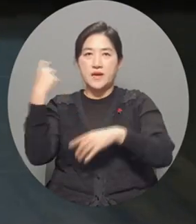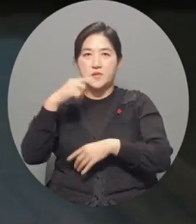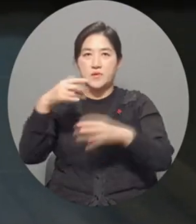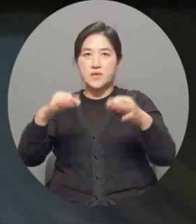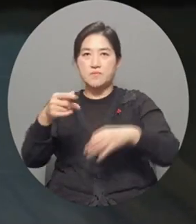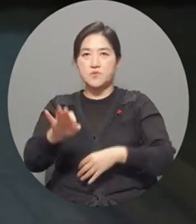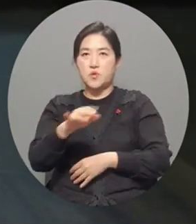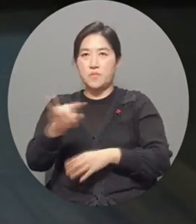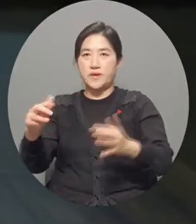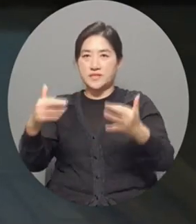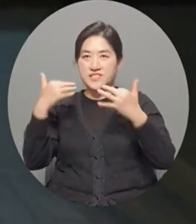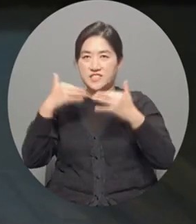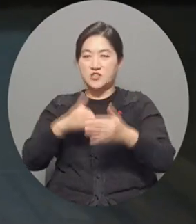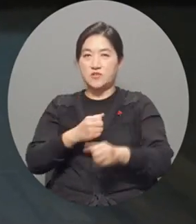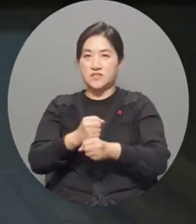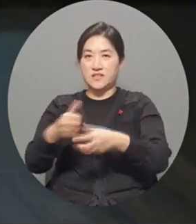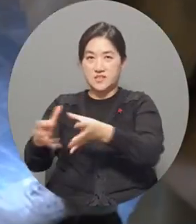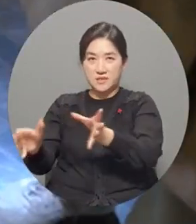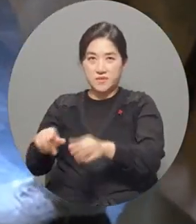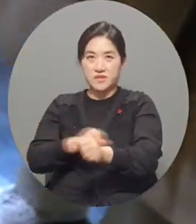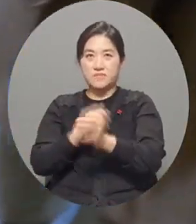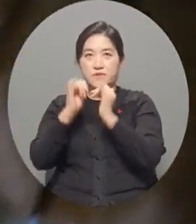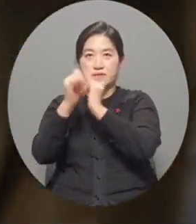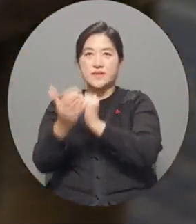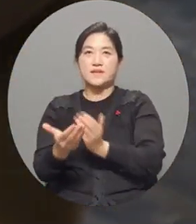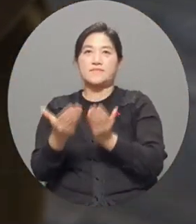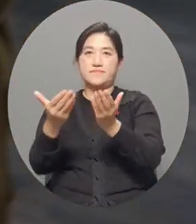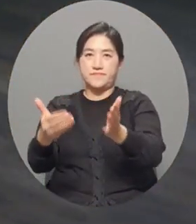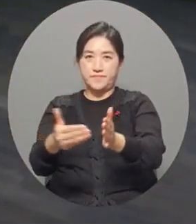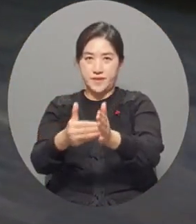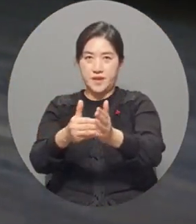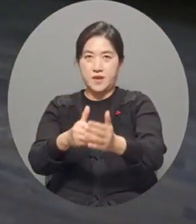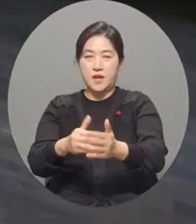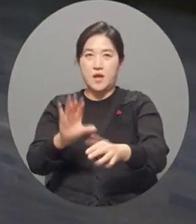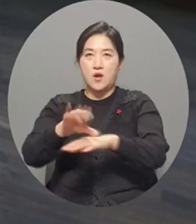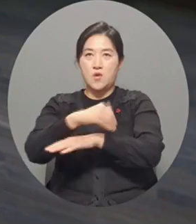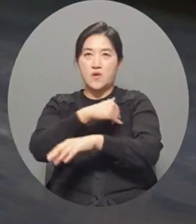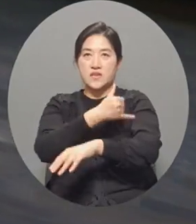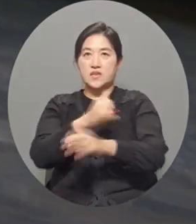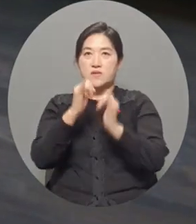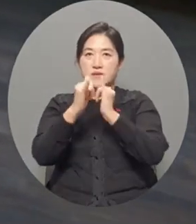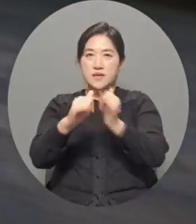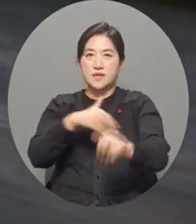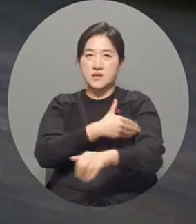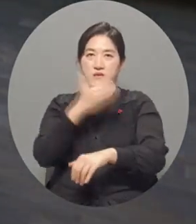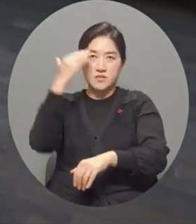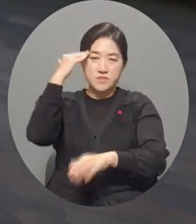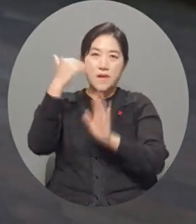김종배 시선집중 제작팀도 특별상을 받았습니다. 언론 인권상은